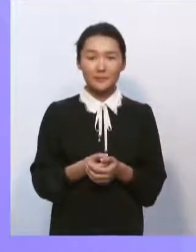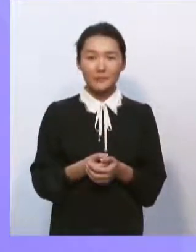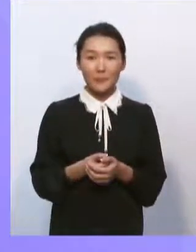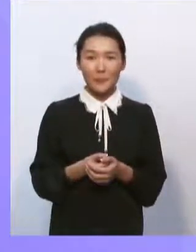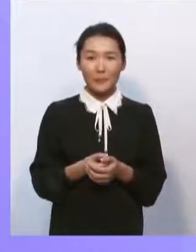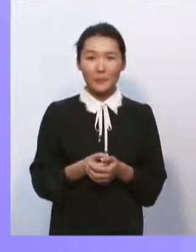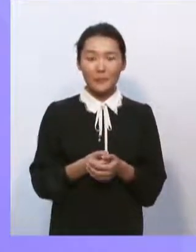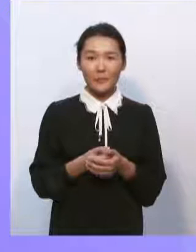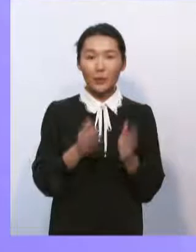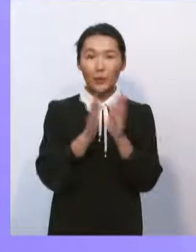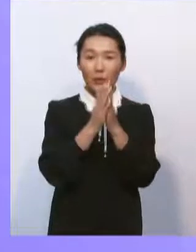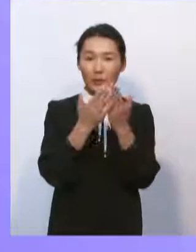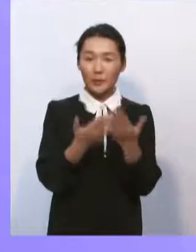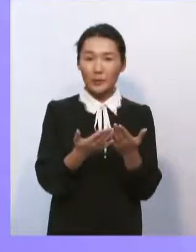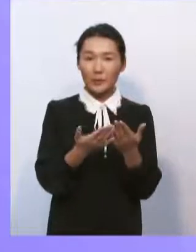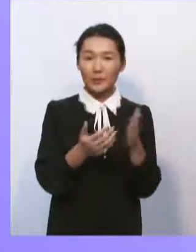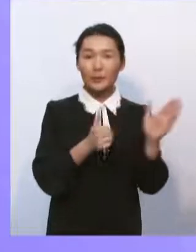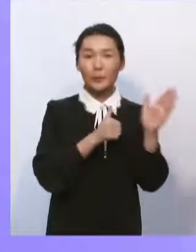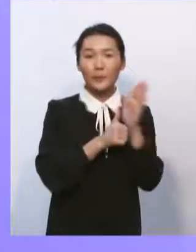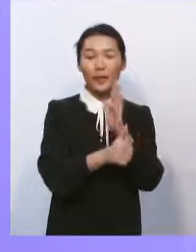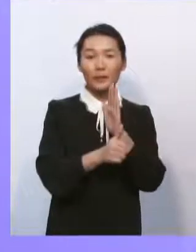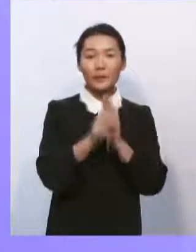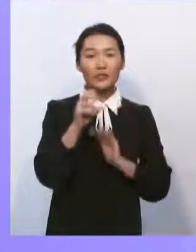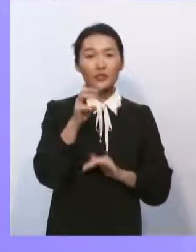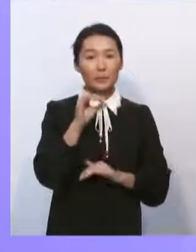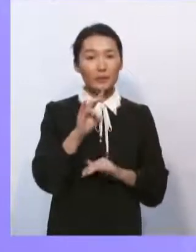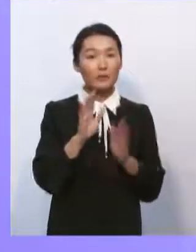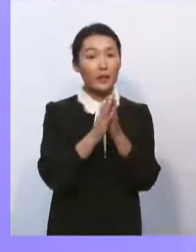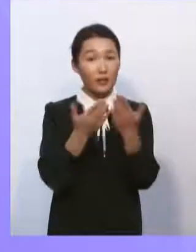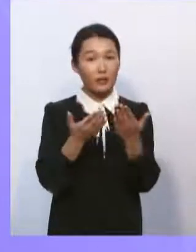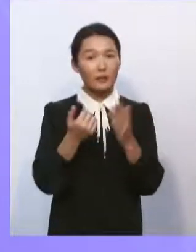Окуу китебиңердин 60-нчы бетин ачкыла.